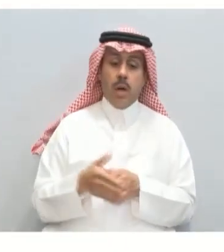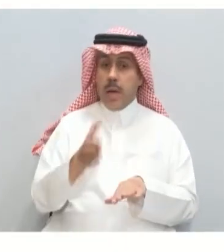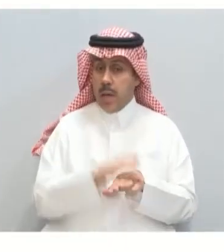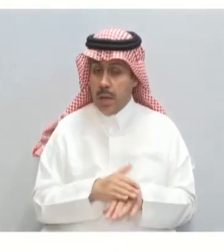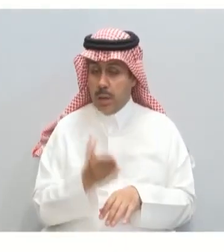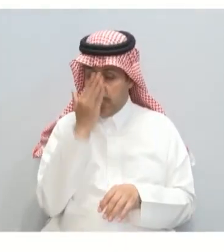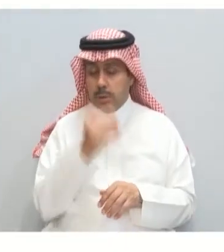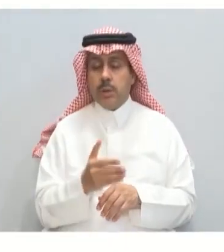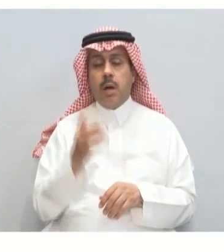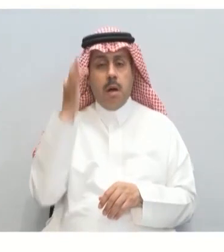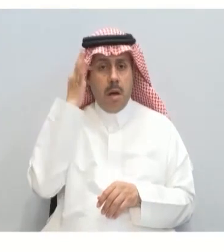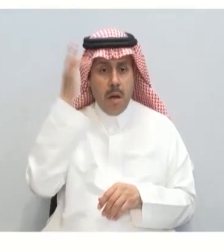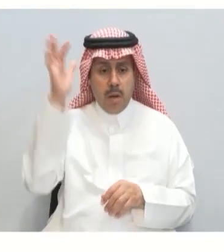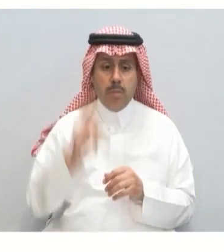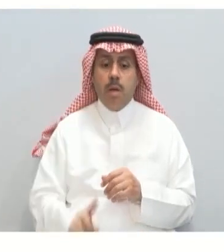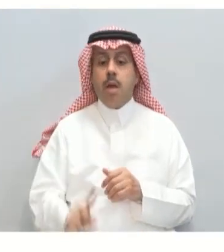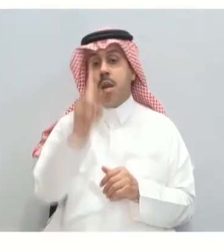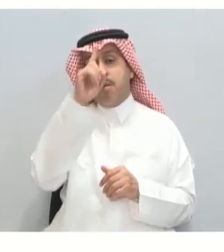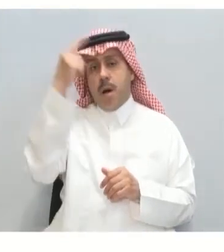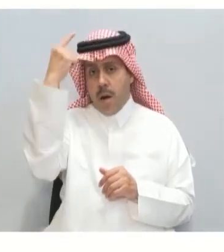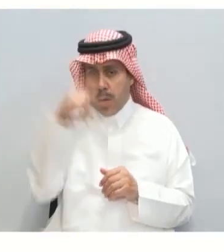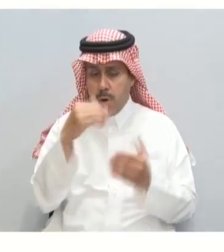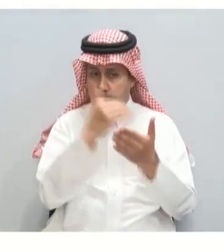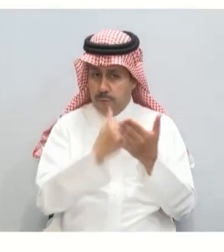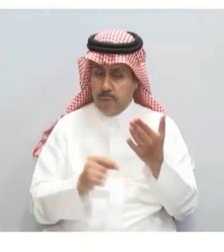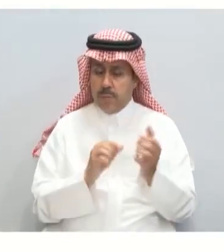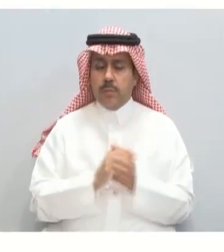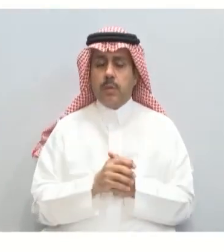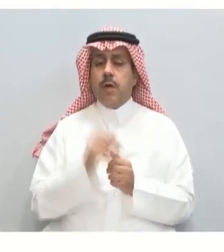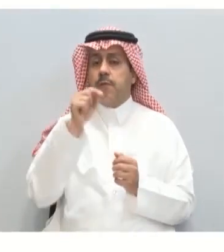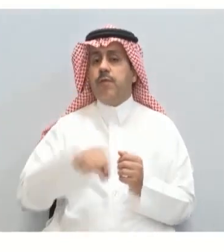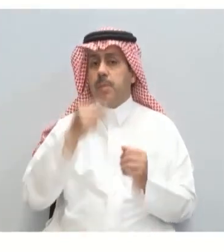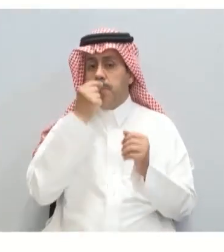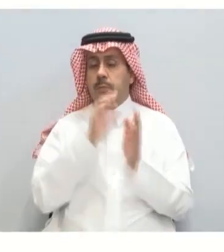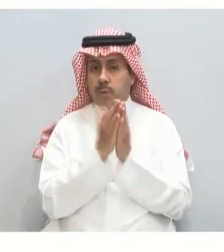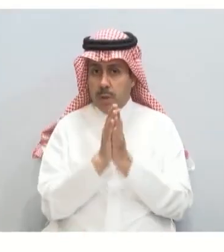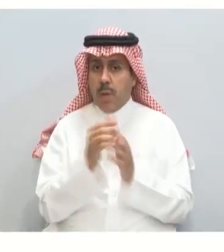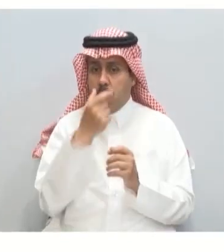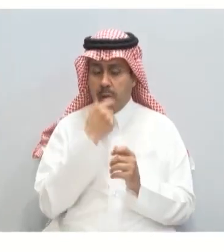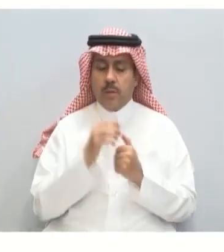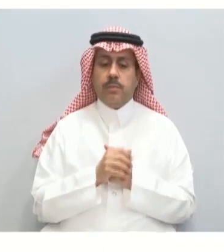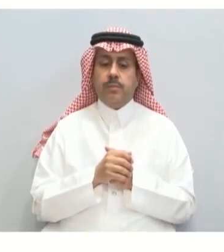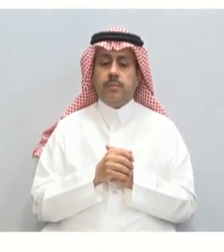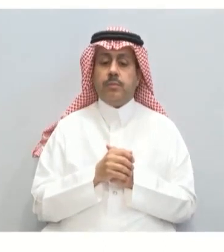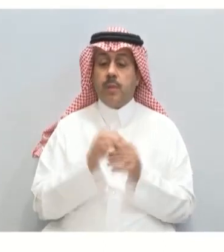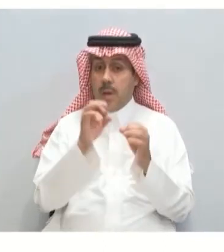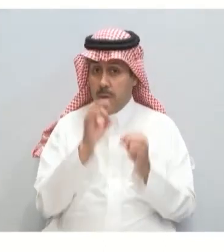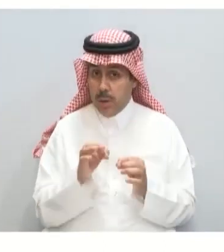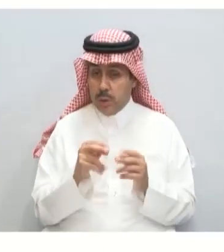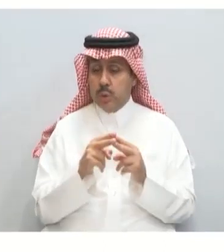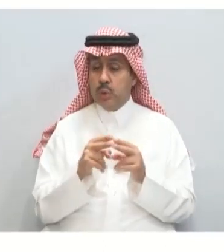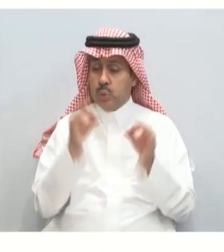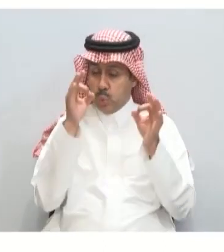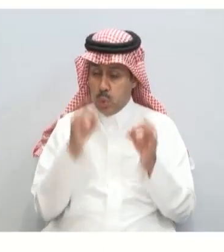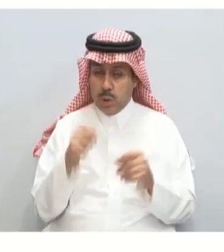تعالى على عباده حلال الا ما حرمه الله عز وجل عليهم اذا هذه الايه تؤكد على